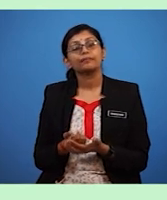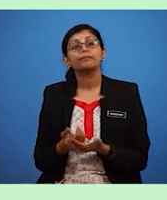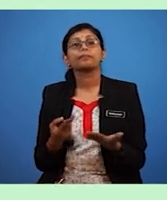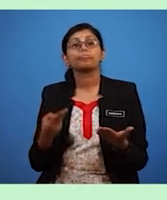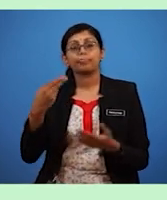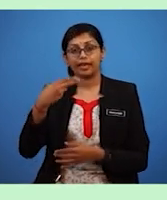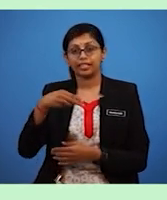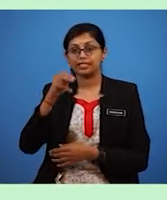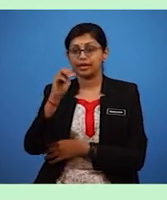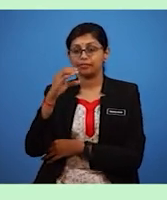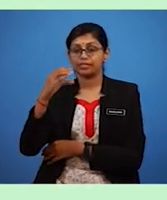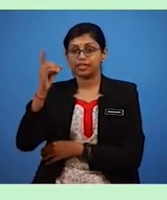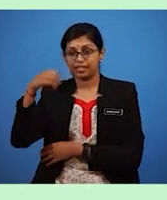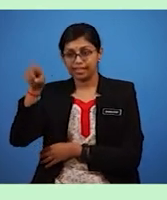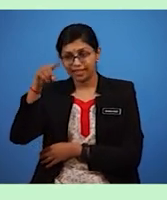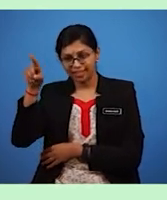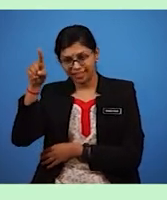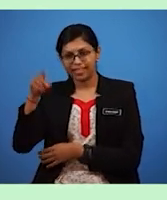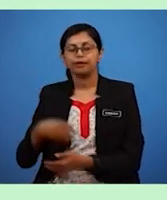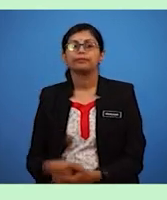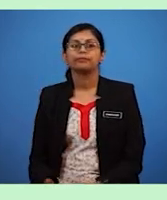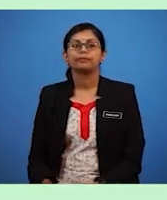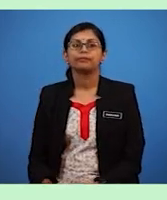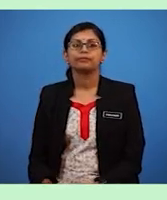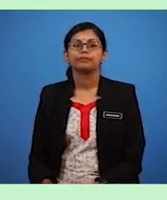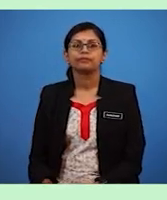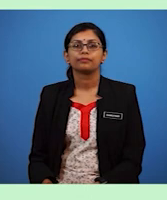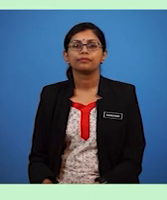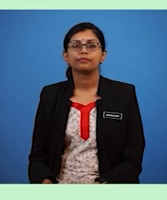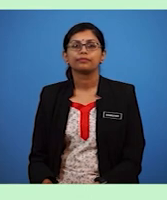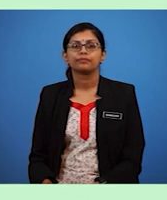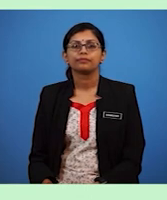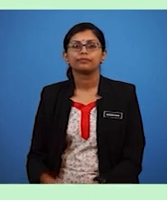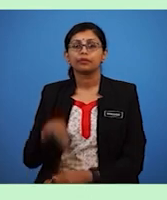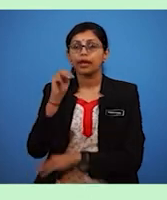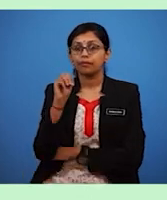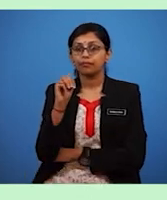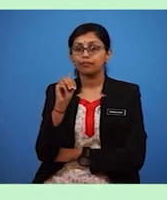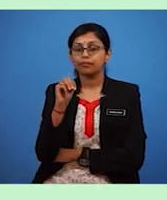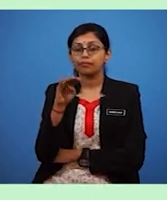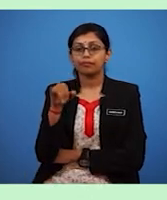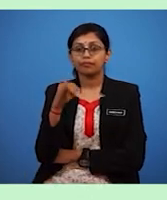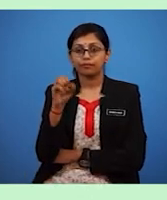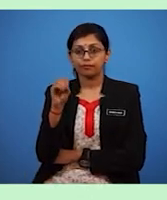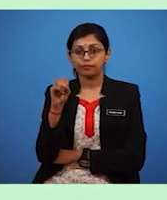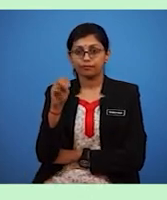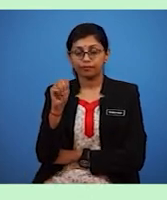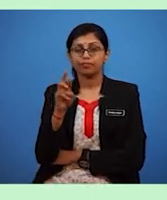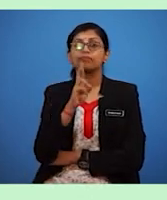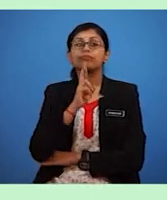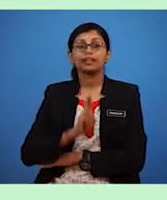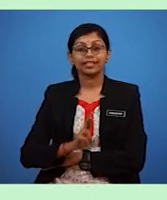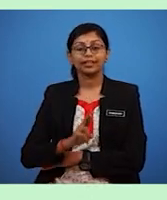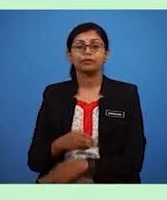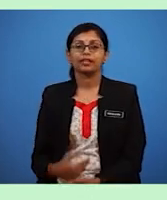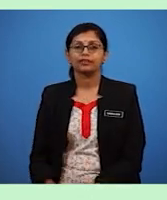berikut, di mana M ialah jisim larutan dengan